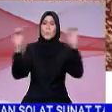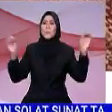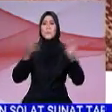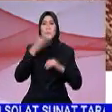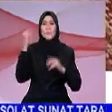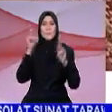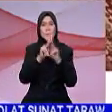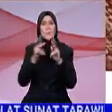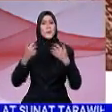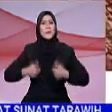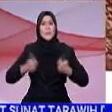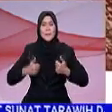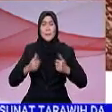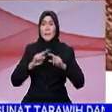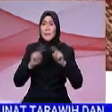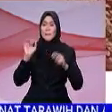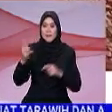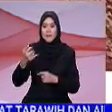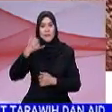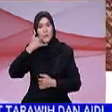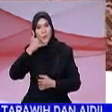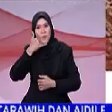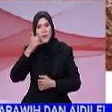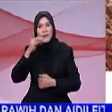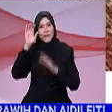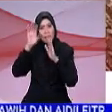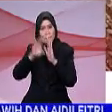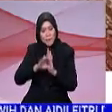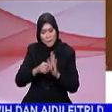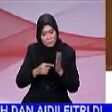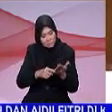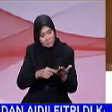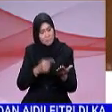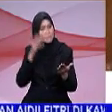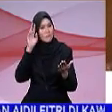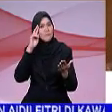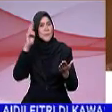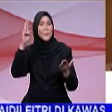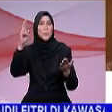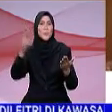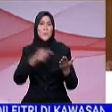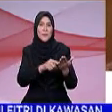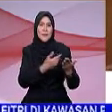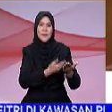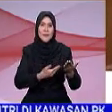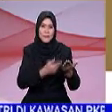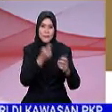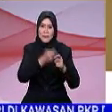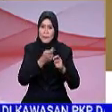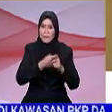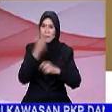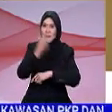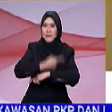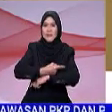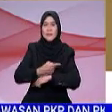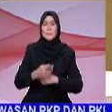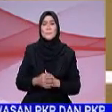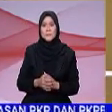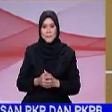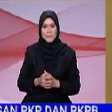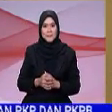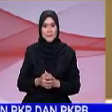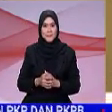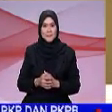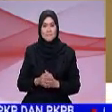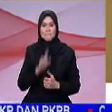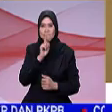untuk beraya. Hanya panggilan telefon dan foto mengubat rindu ibu tunggal ini setiap hari. Yalah, rasa itulah